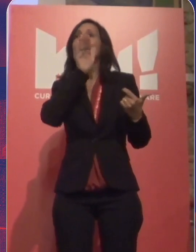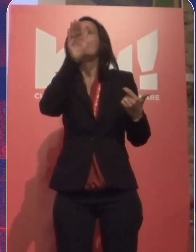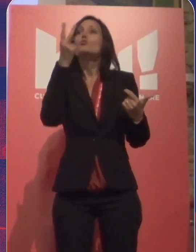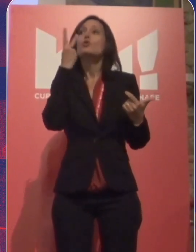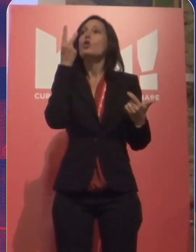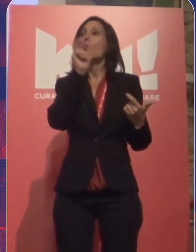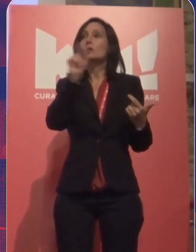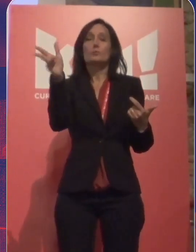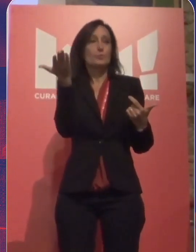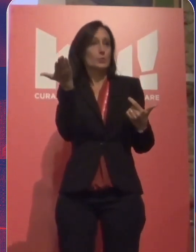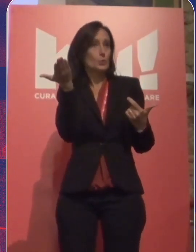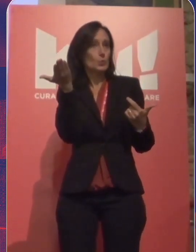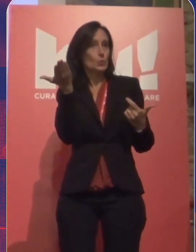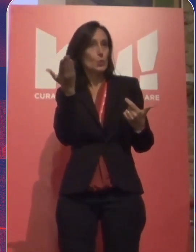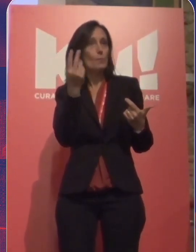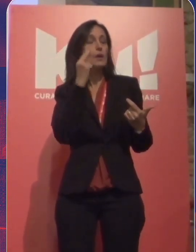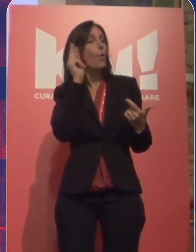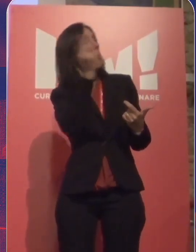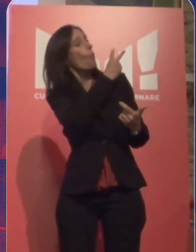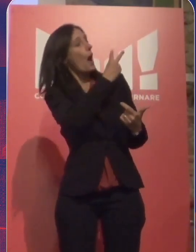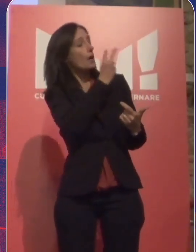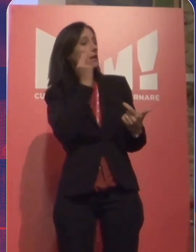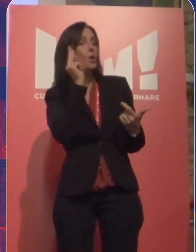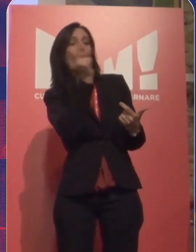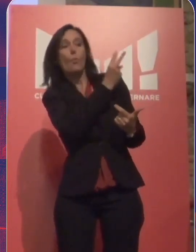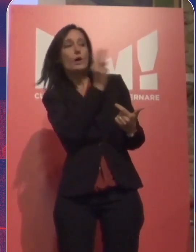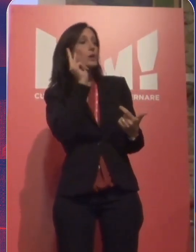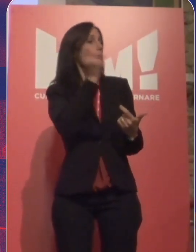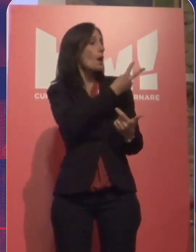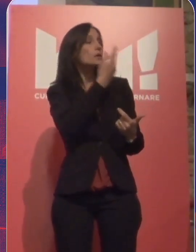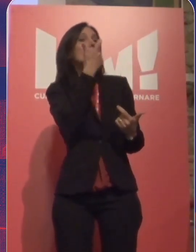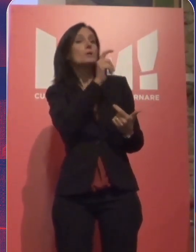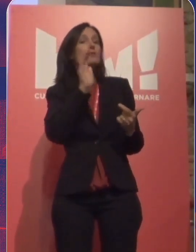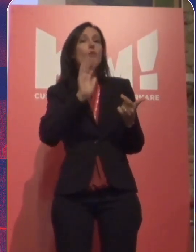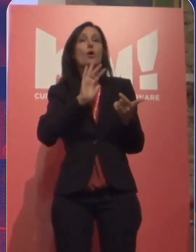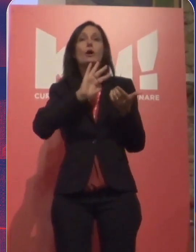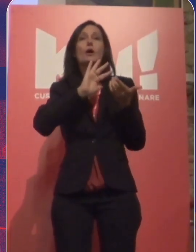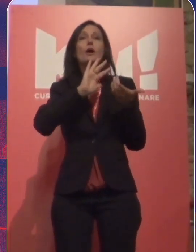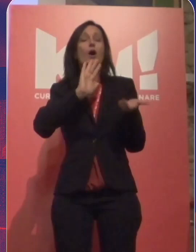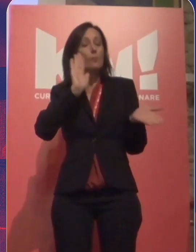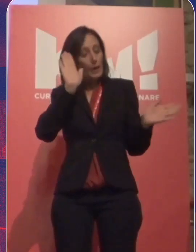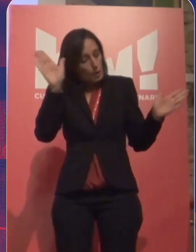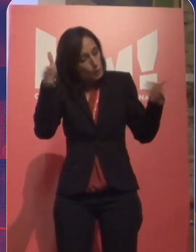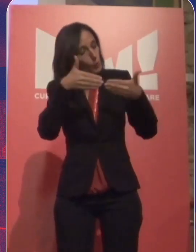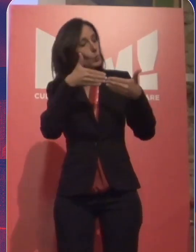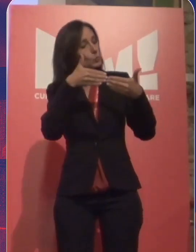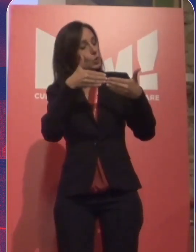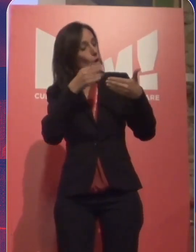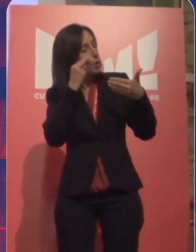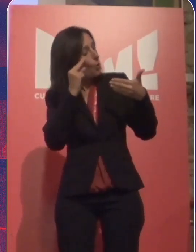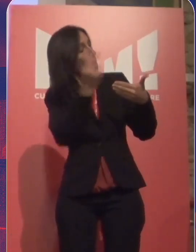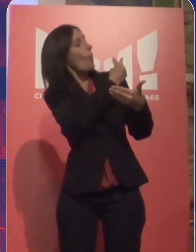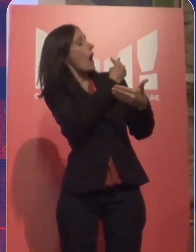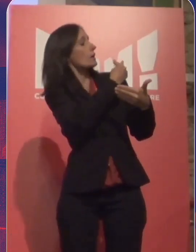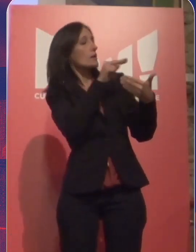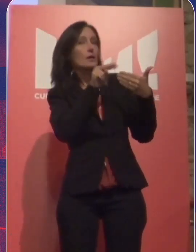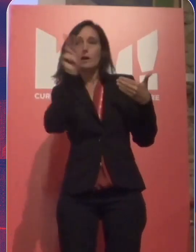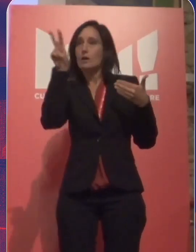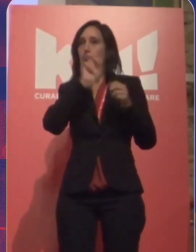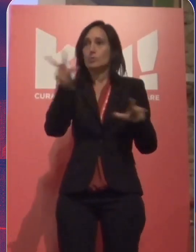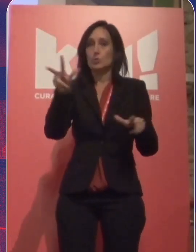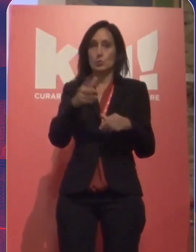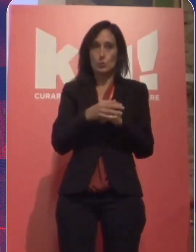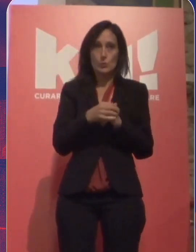del futuro perché c'è un ripiegamento sul proprio passato quello che noi vediamo